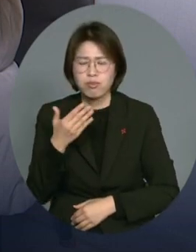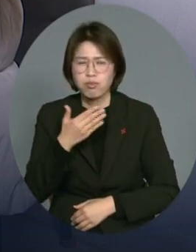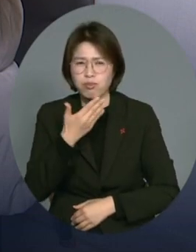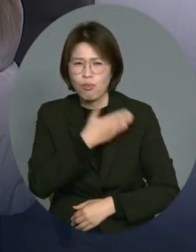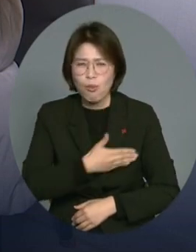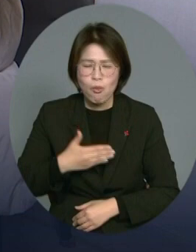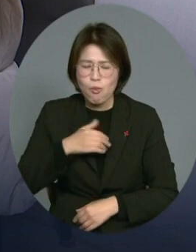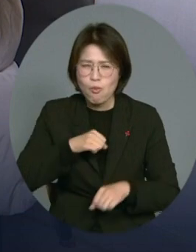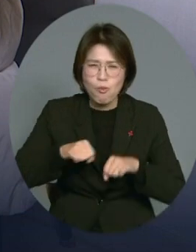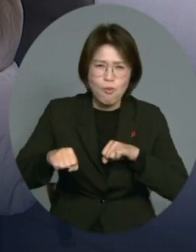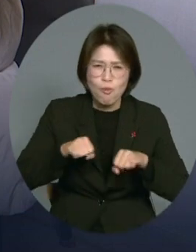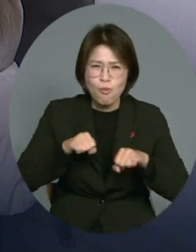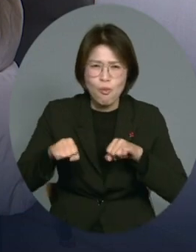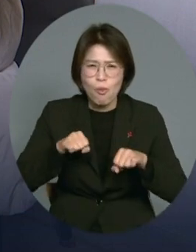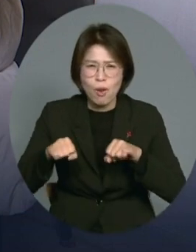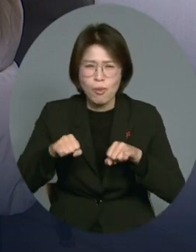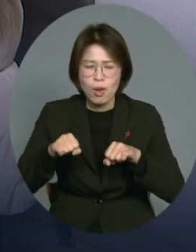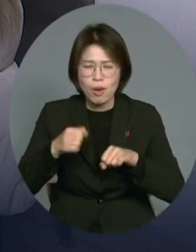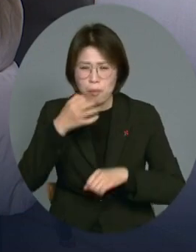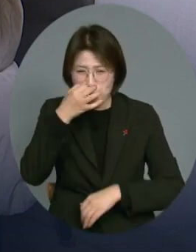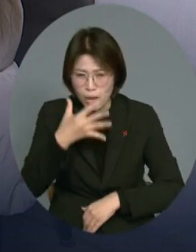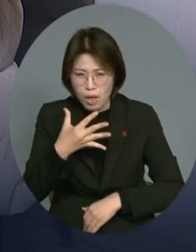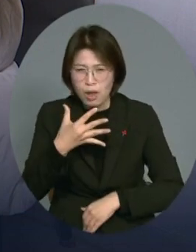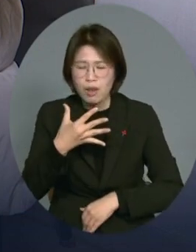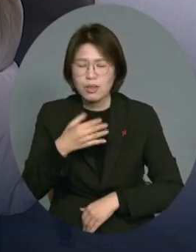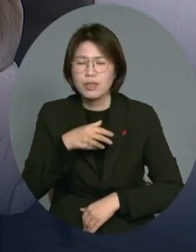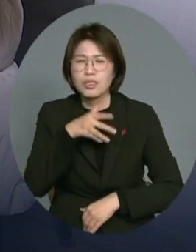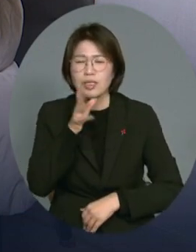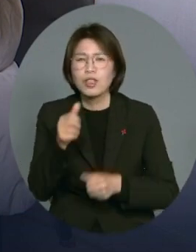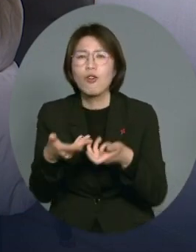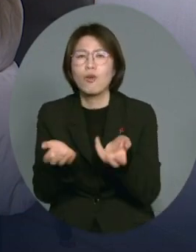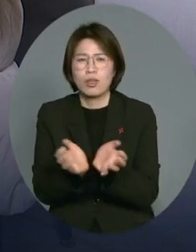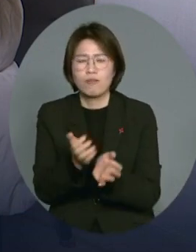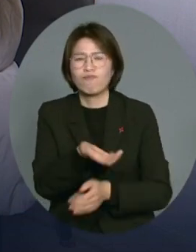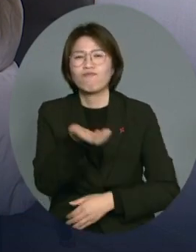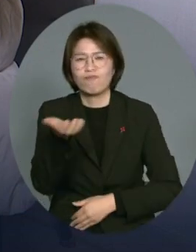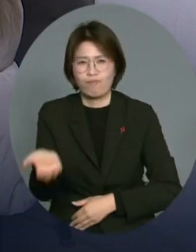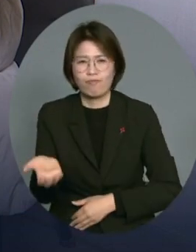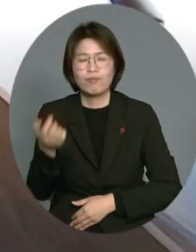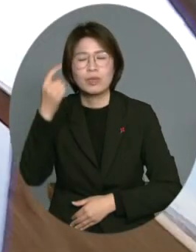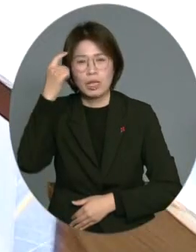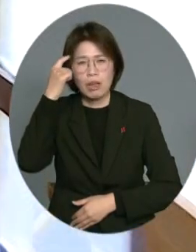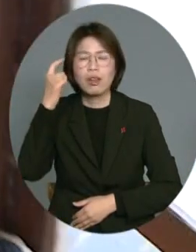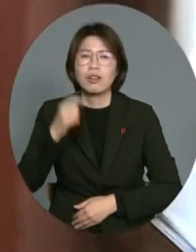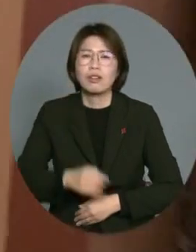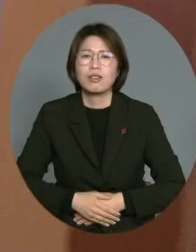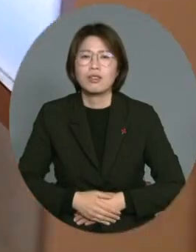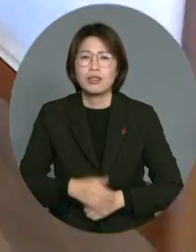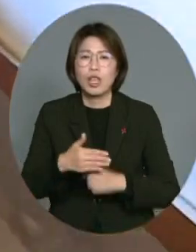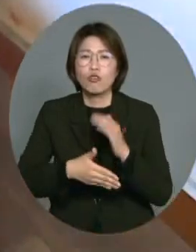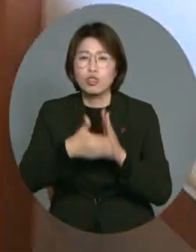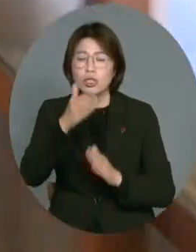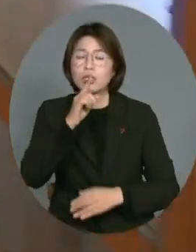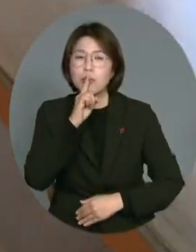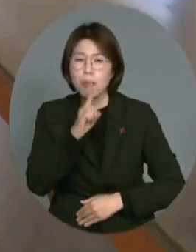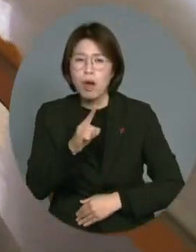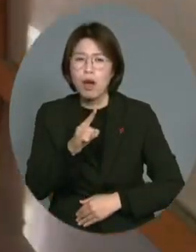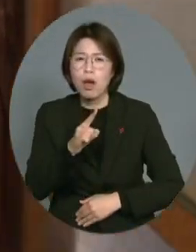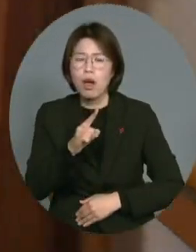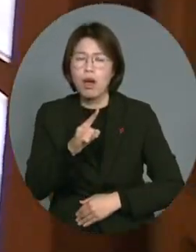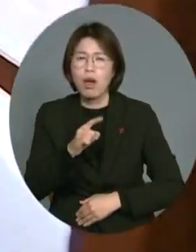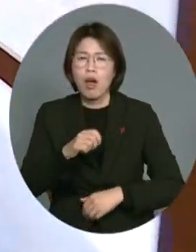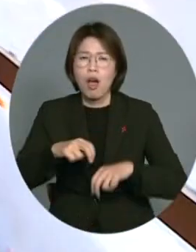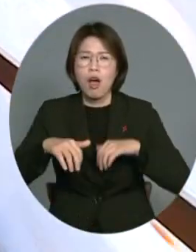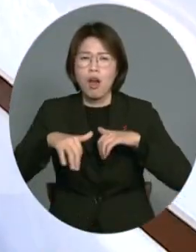움직이지 못하면 이제 양로원에 이제 갈 생각으로. 대구시에 따르면 최 씨처럼